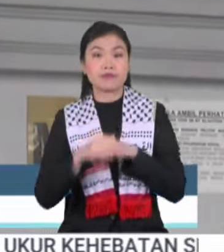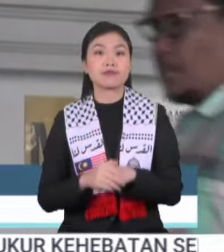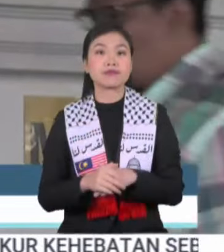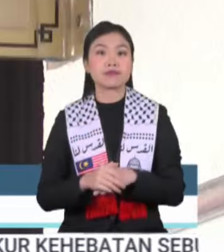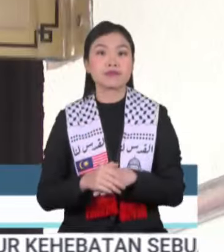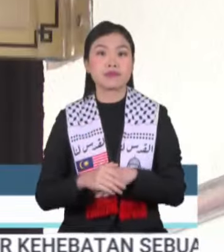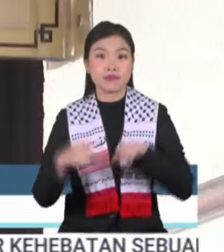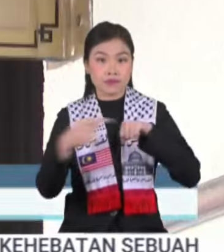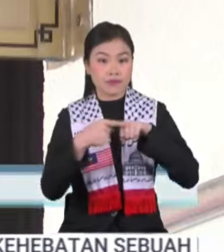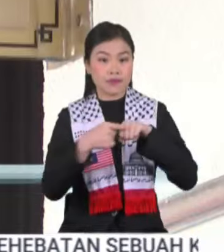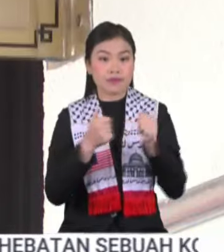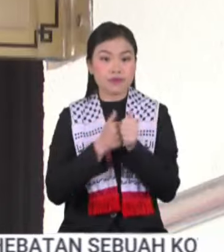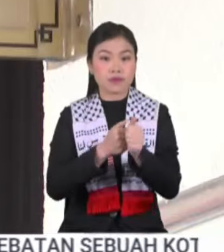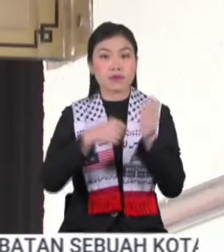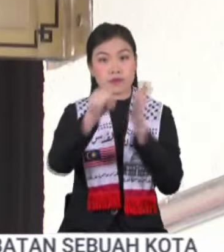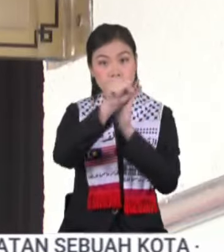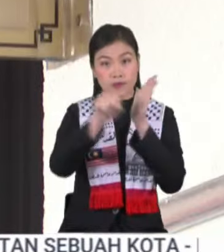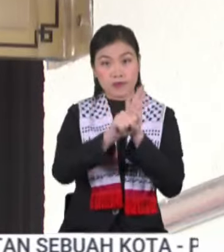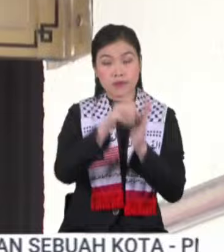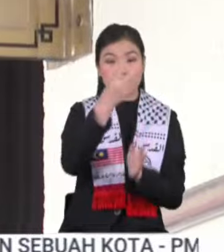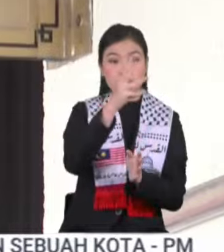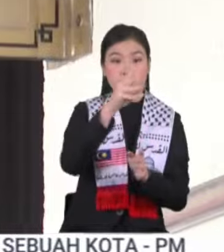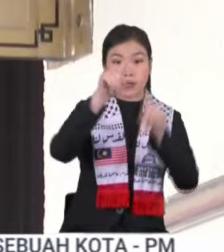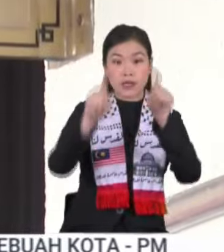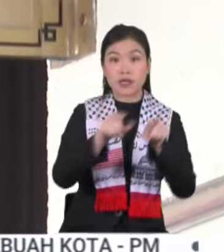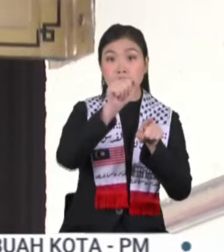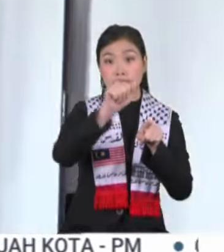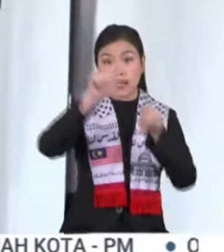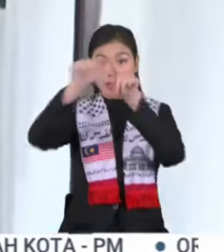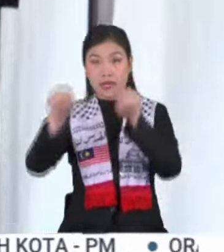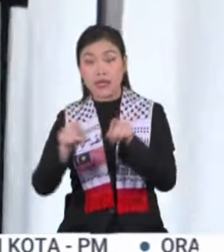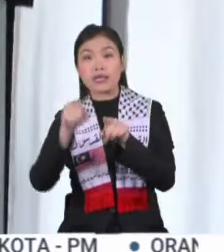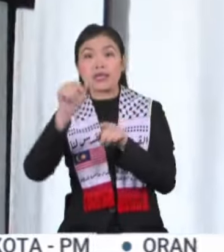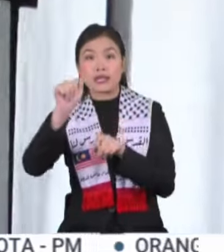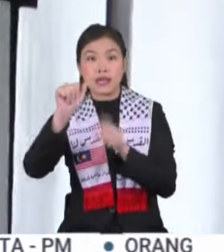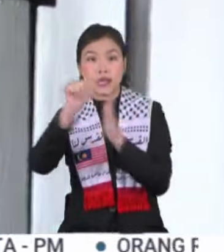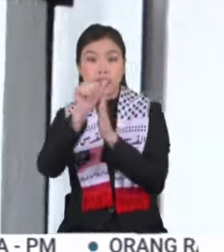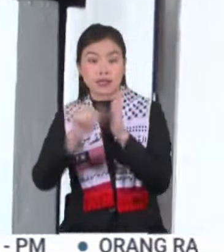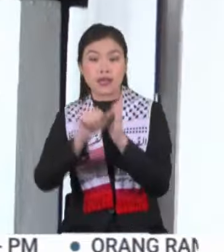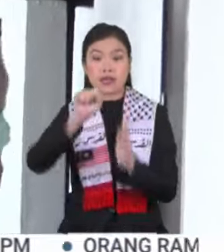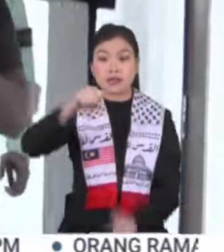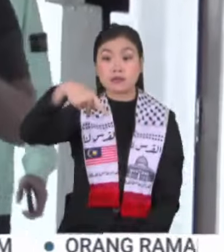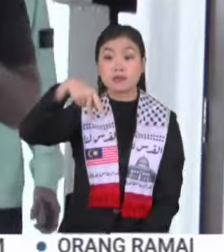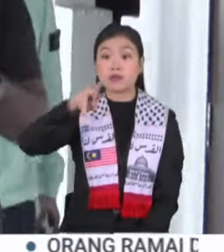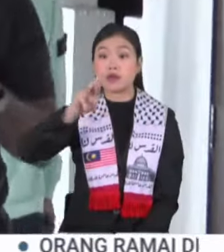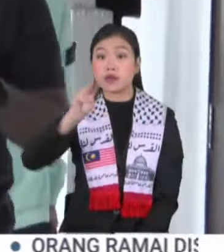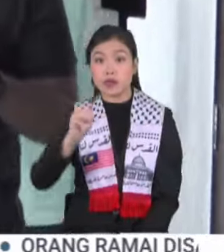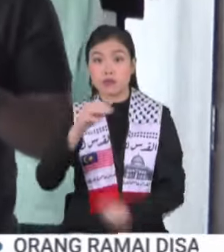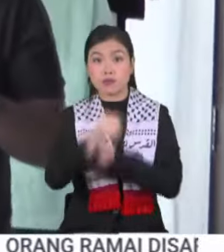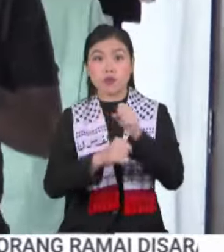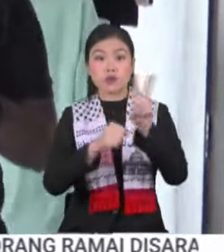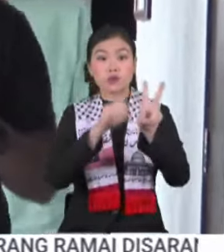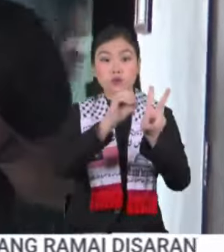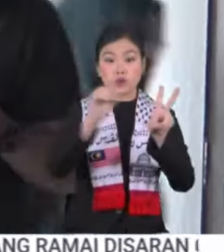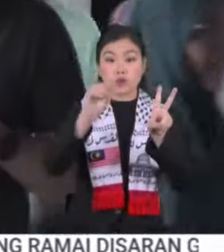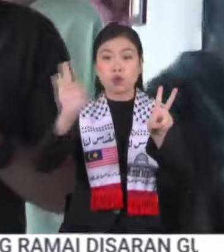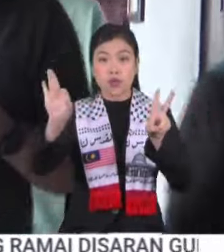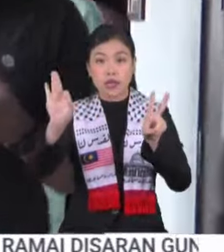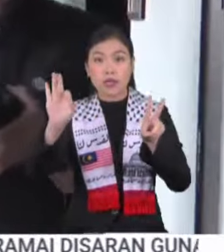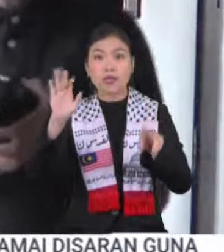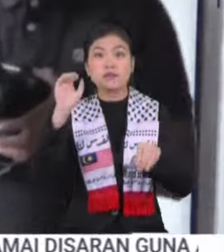pertuduhan mengikut seksyen 16 a a akta sprm 2009 yang boleh dihukum di bawah